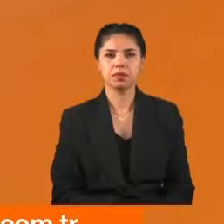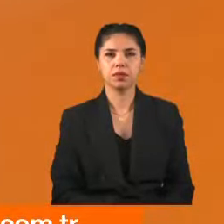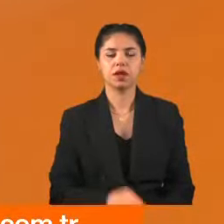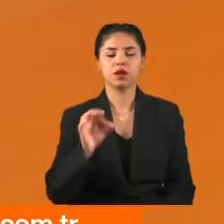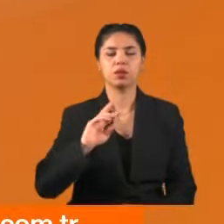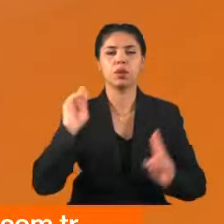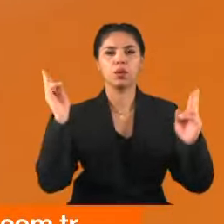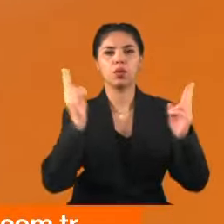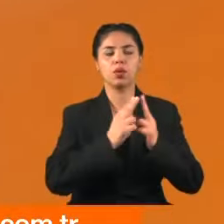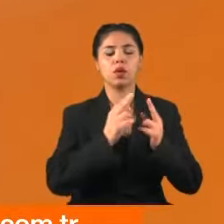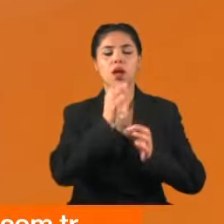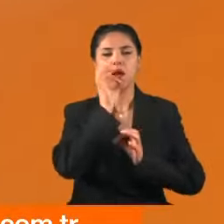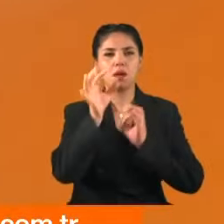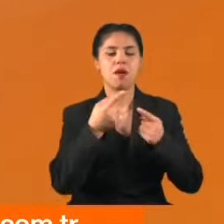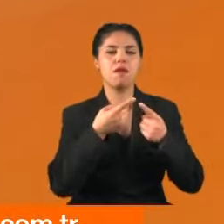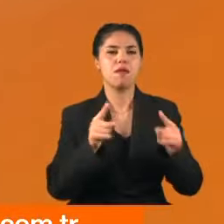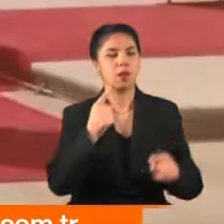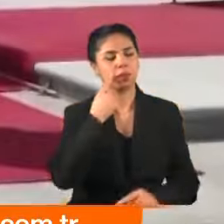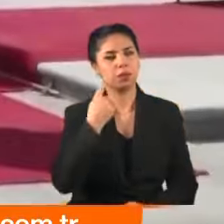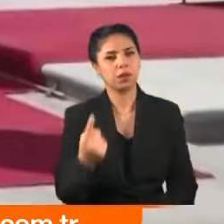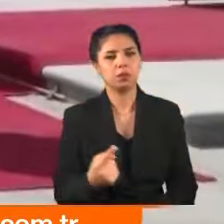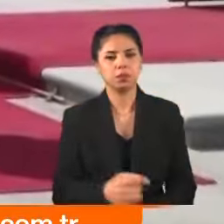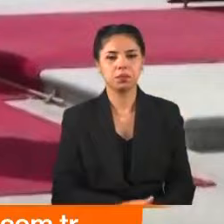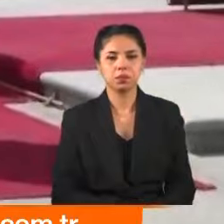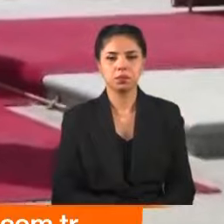Dünyadan haber turuyla devam ediyoruz.